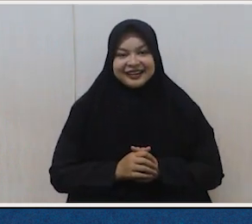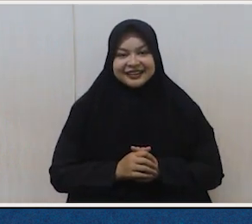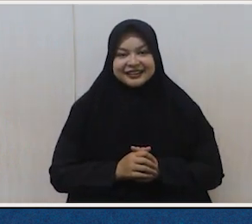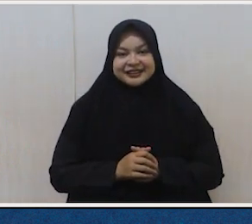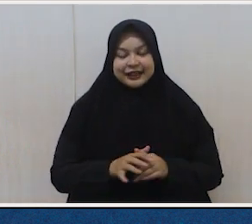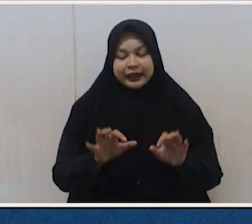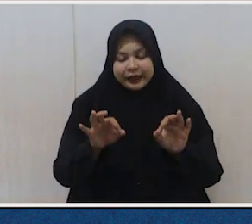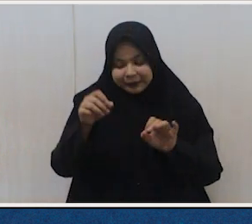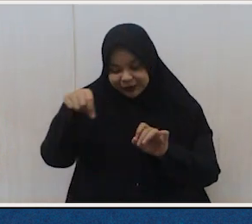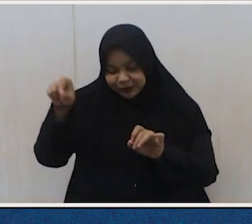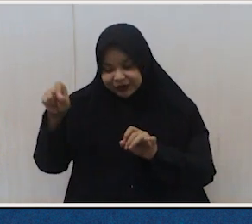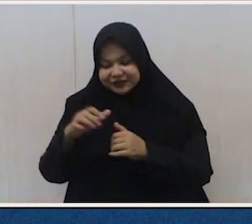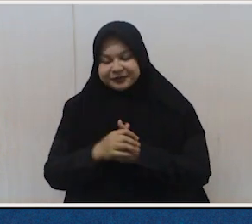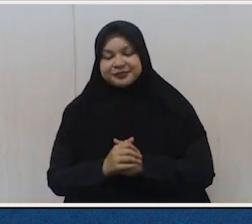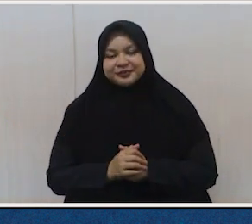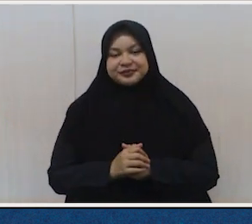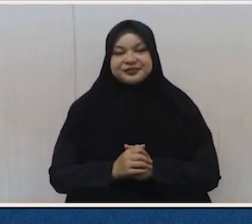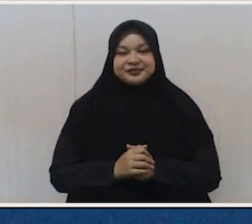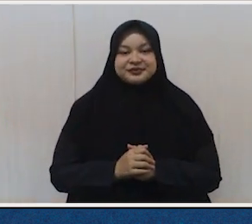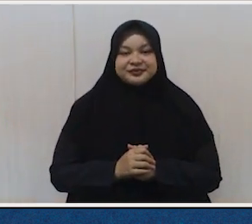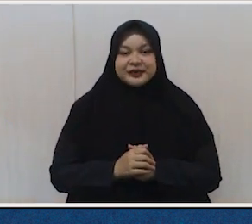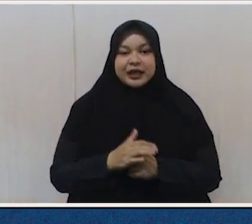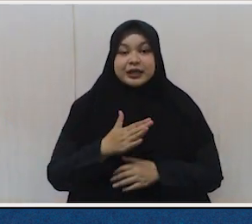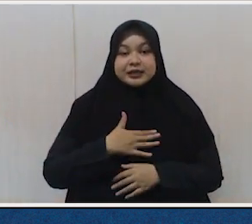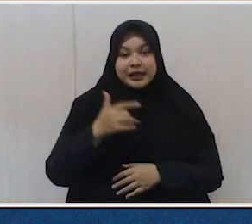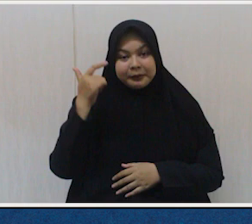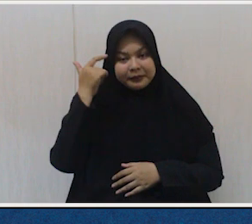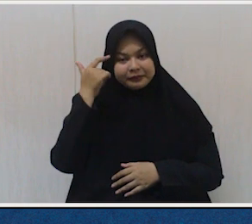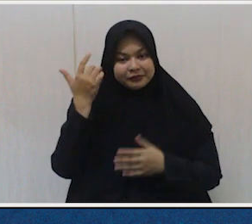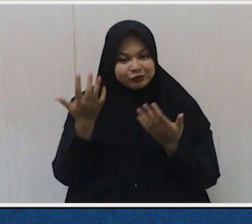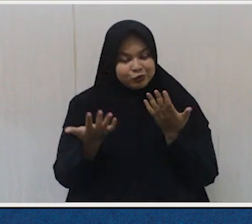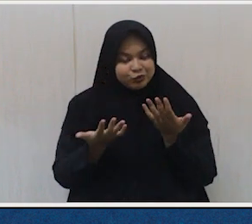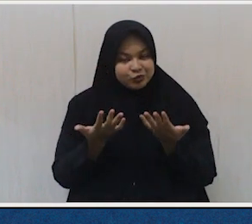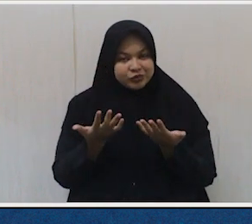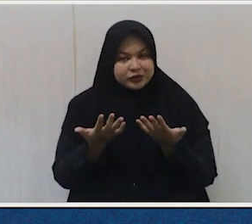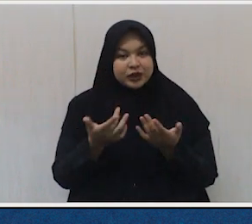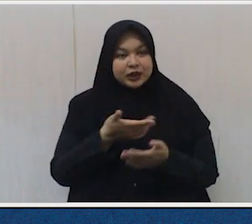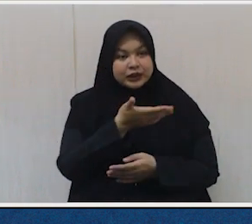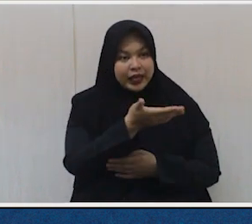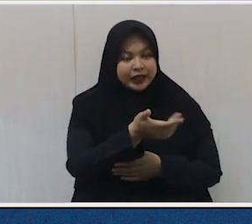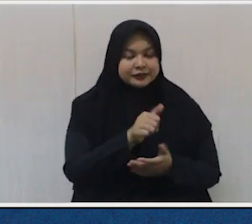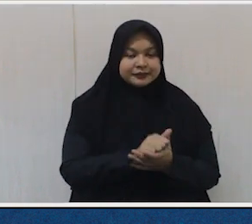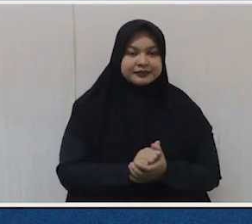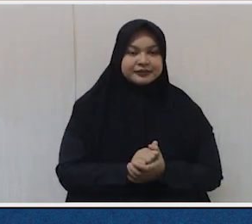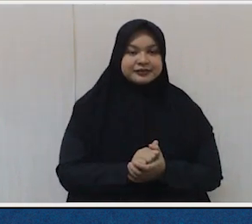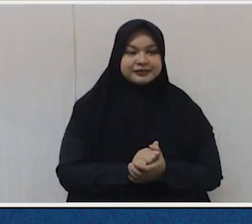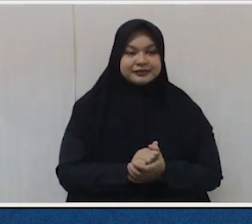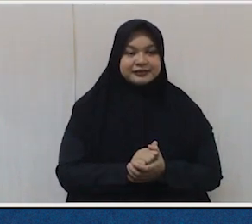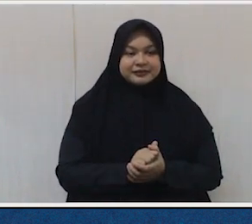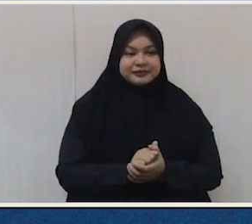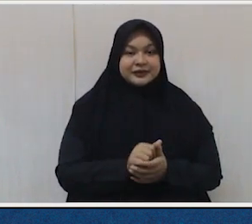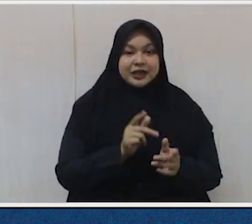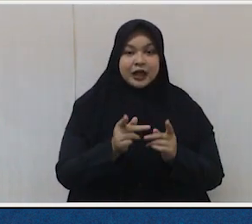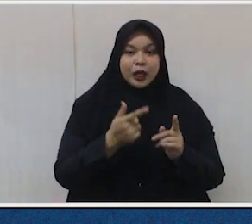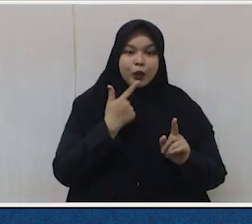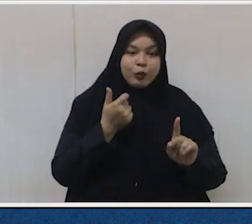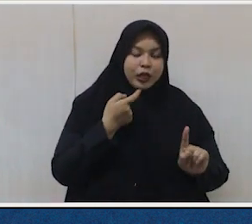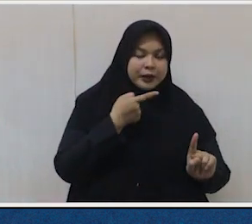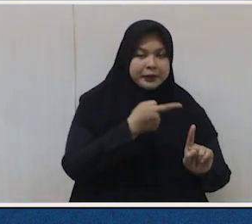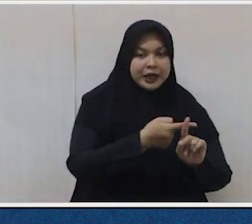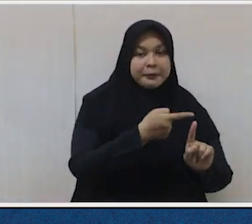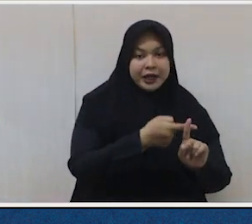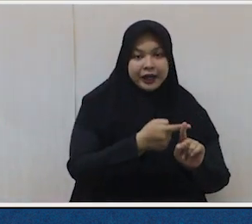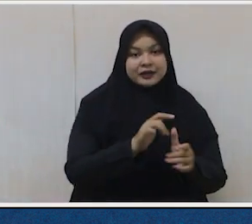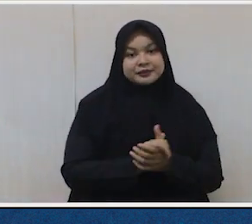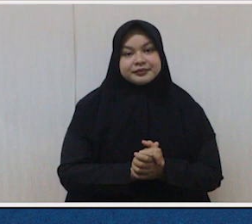sudah Ada progres Iya betul saya kira silakan mas kalau mau boleh menambahkan